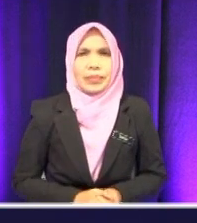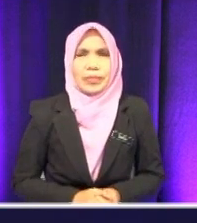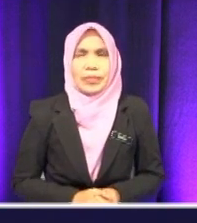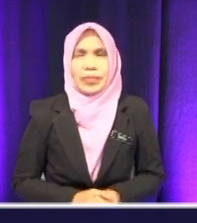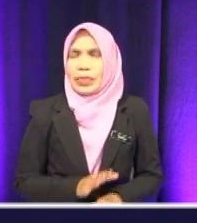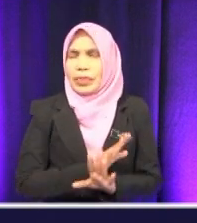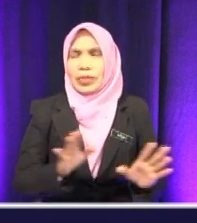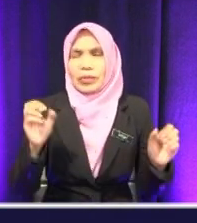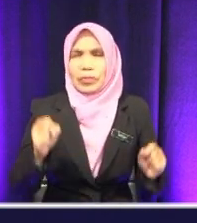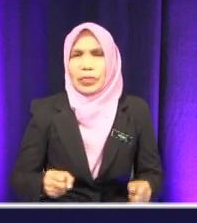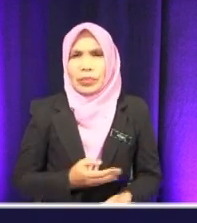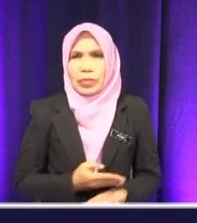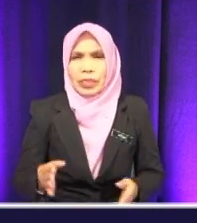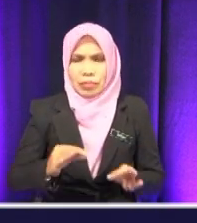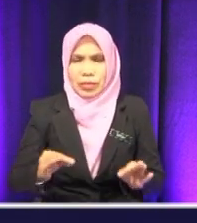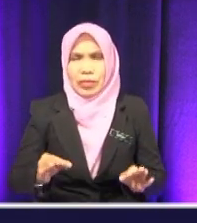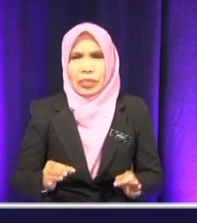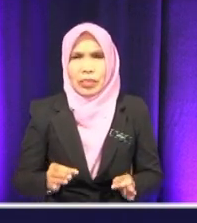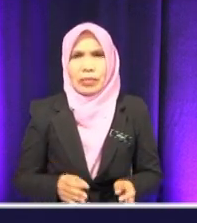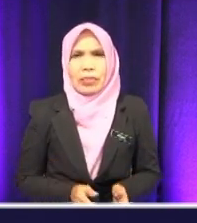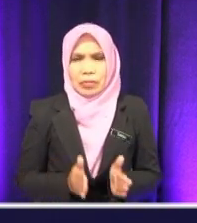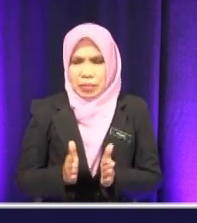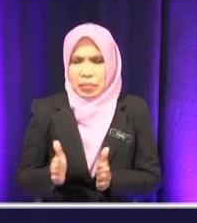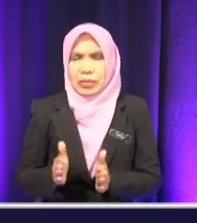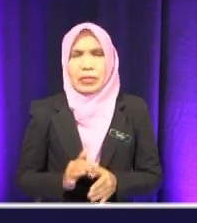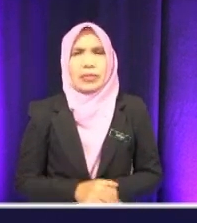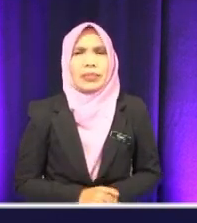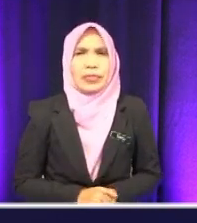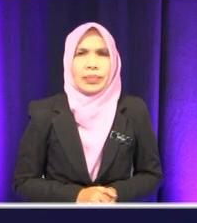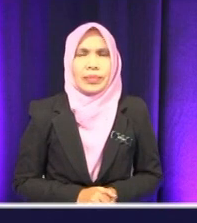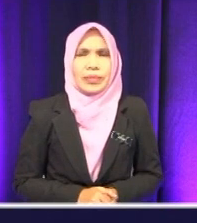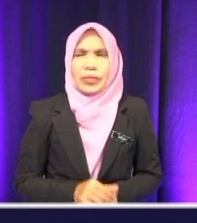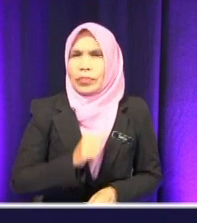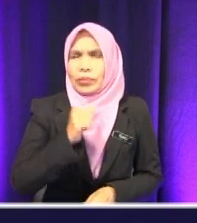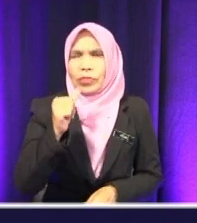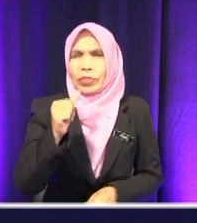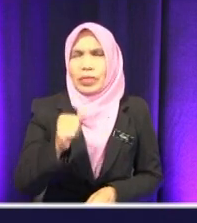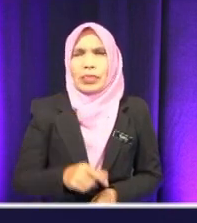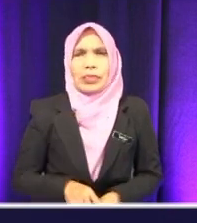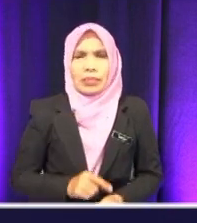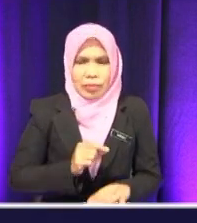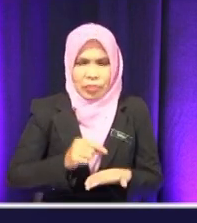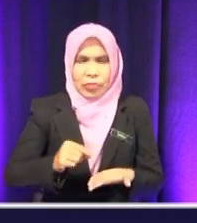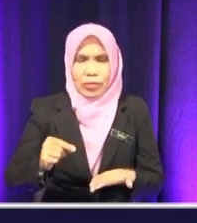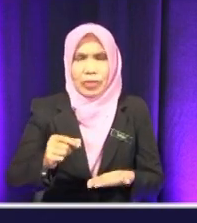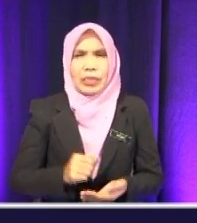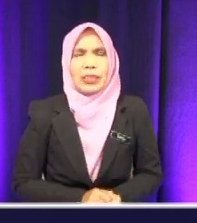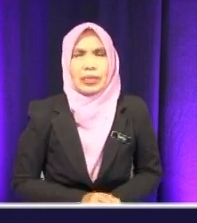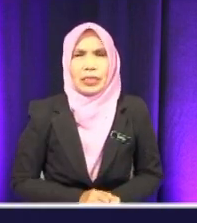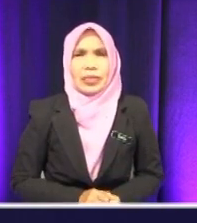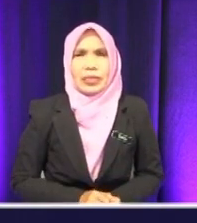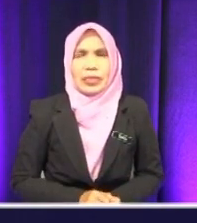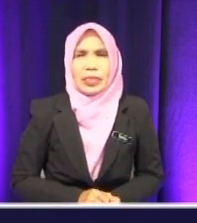pendek-pendek inilah buaya panjang Ski tapi tak lah sampai akhirnya Tulis isi Oke Jadi macam mana menyerang baris yang